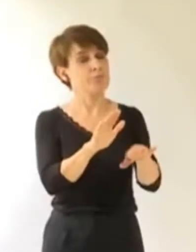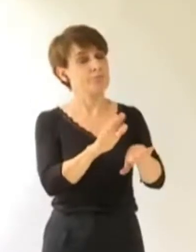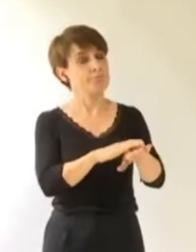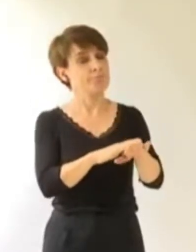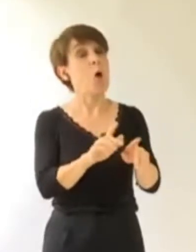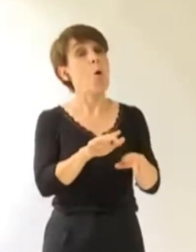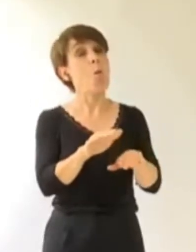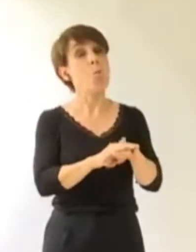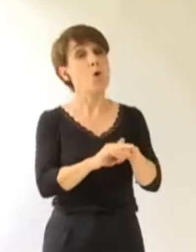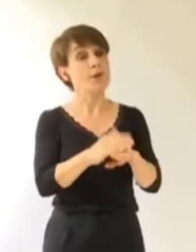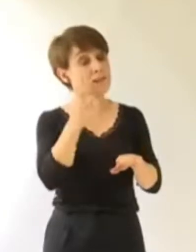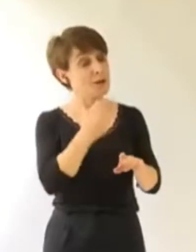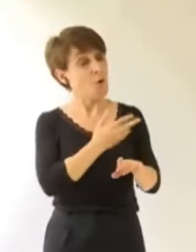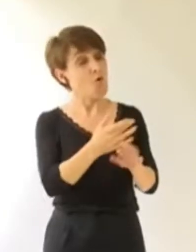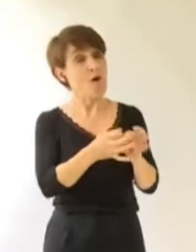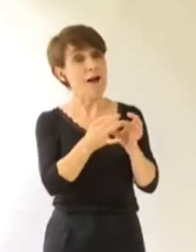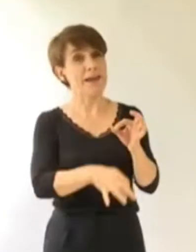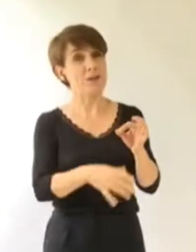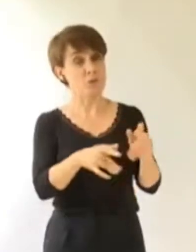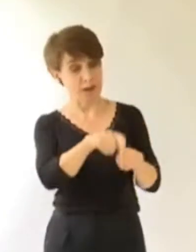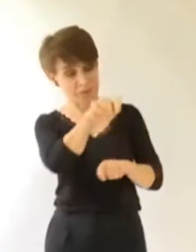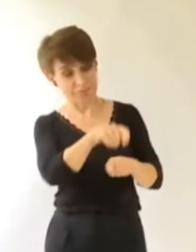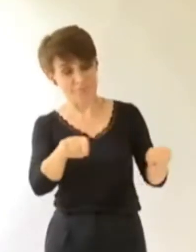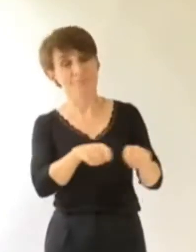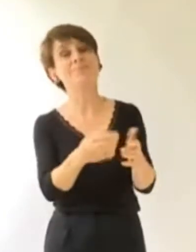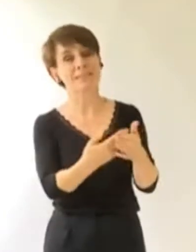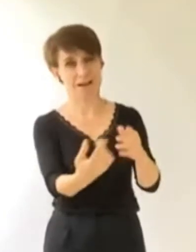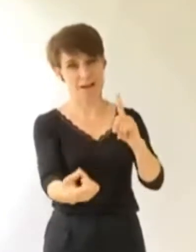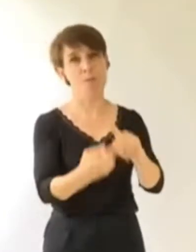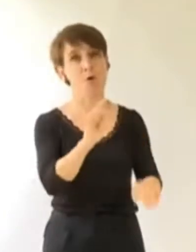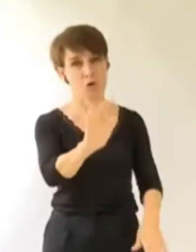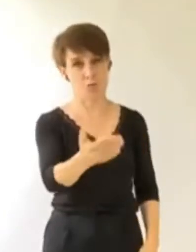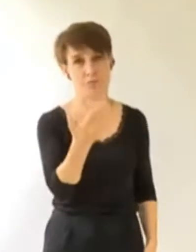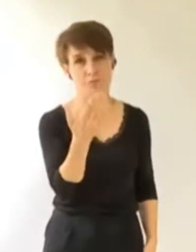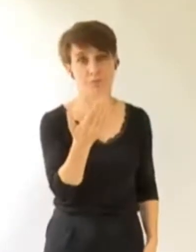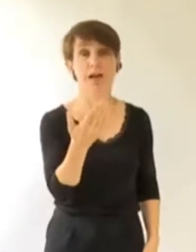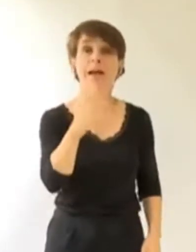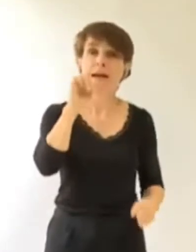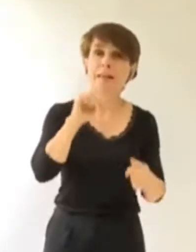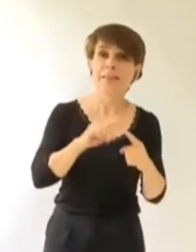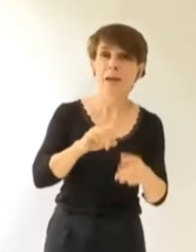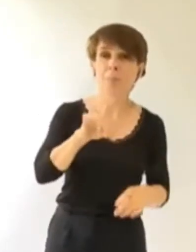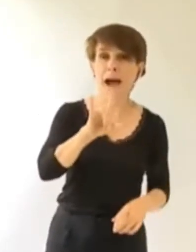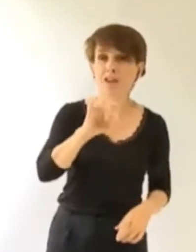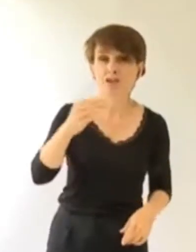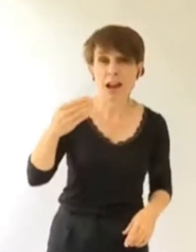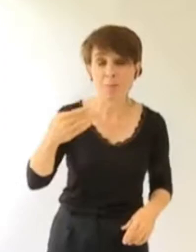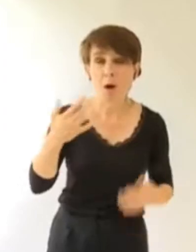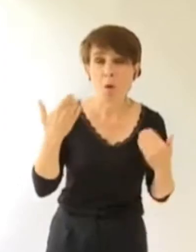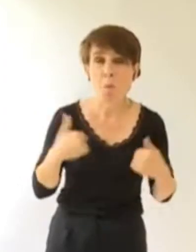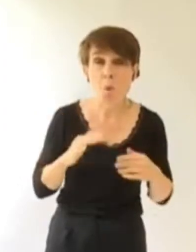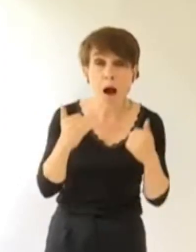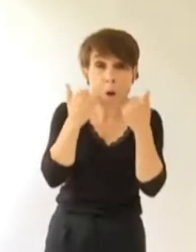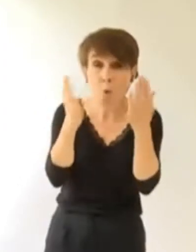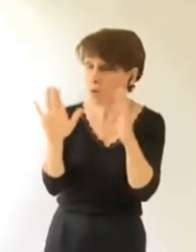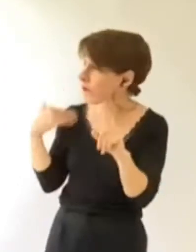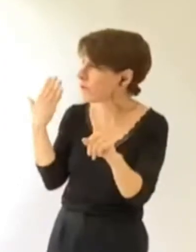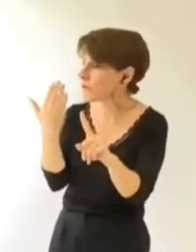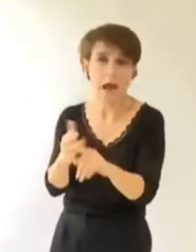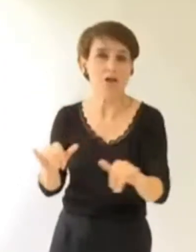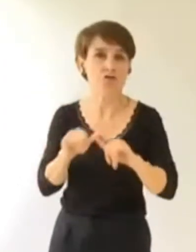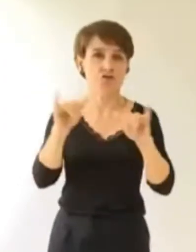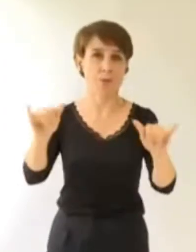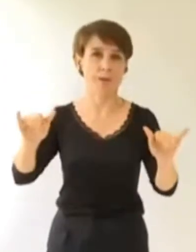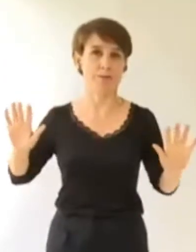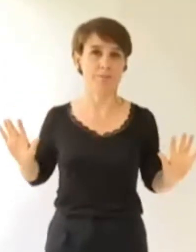résultats. Et en la matière de logement social, je n'ai absolument pas à rougir de la politique que nous avons conduite.